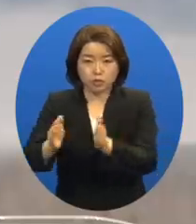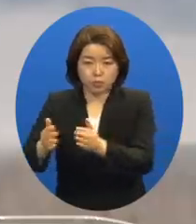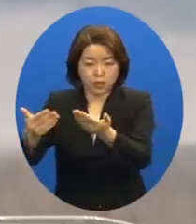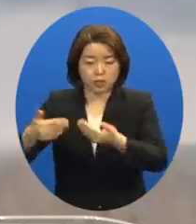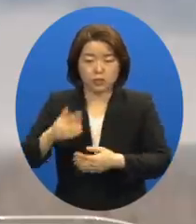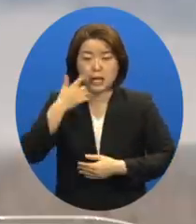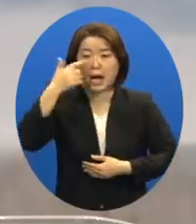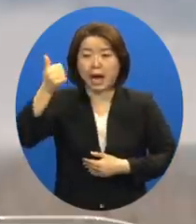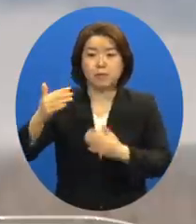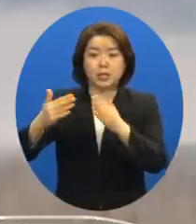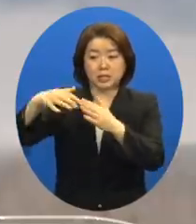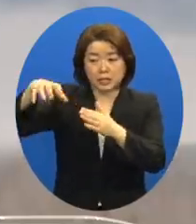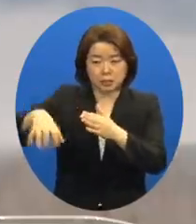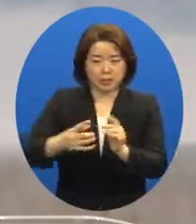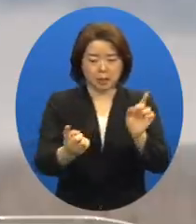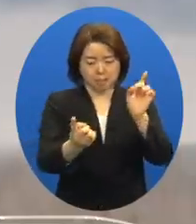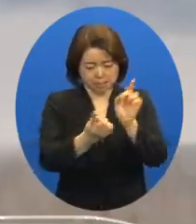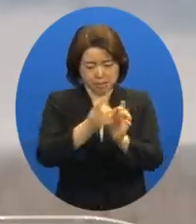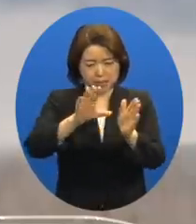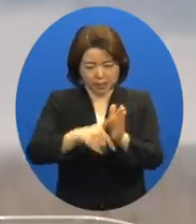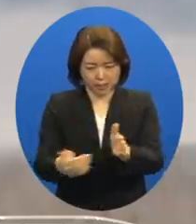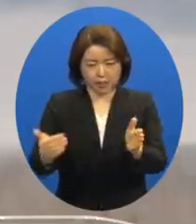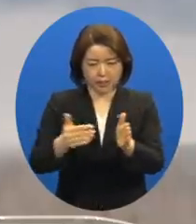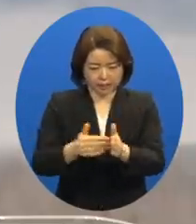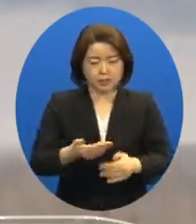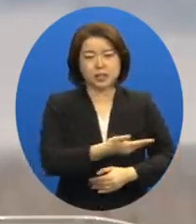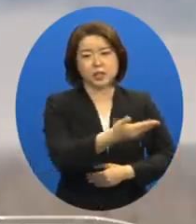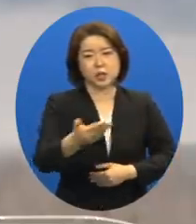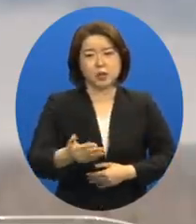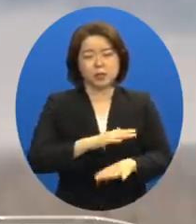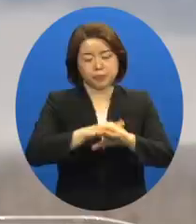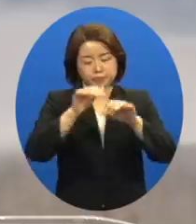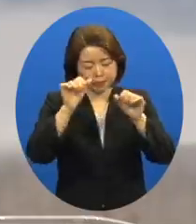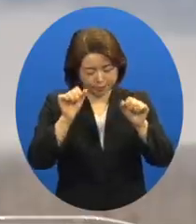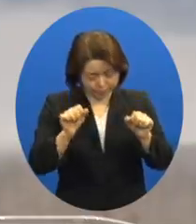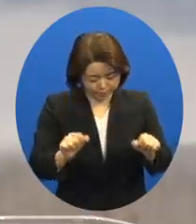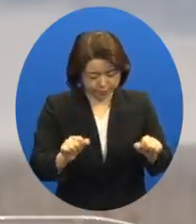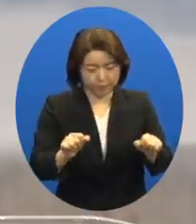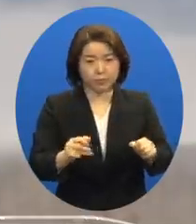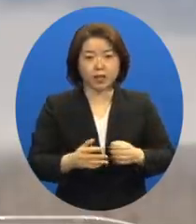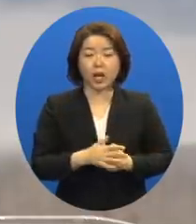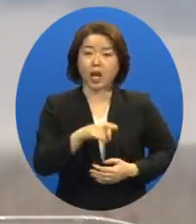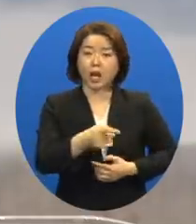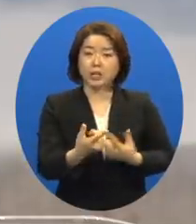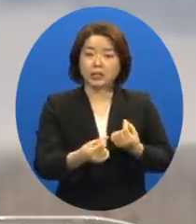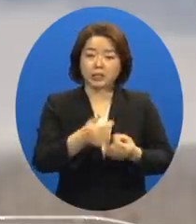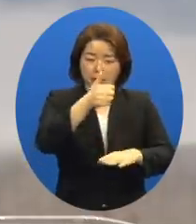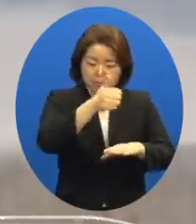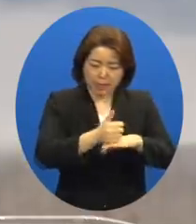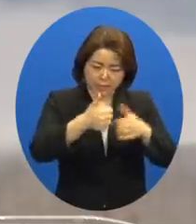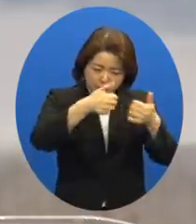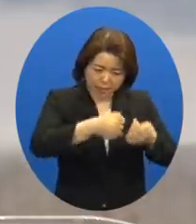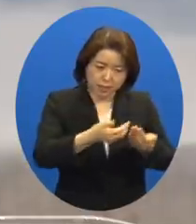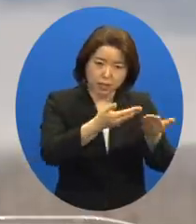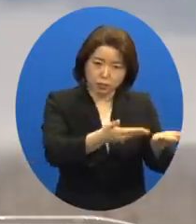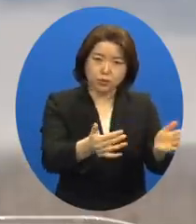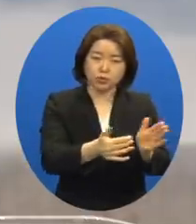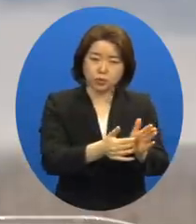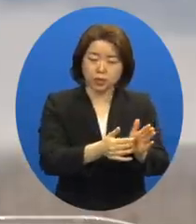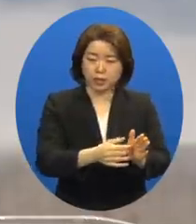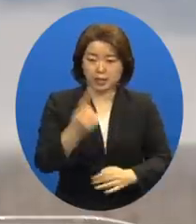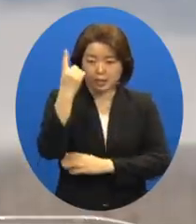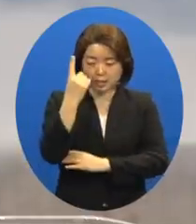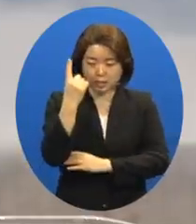아버지의 집에서 만날 때까지 여러분 안녕히 계십시오. 그렇게 마지막 인사를 하고 그리고